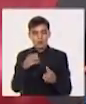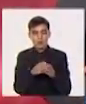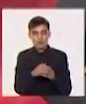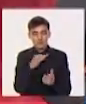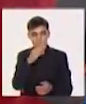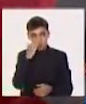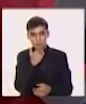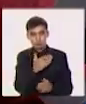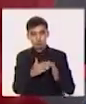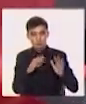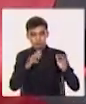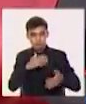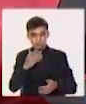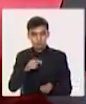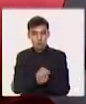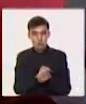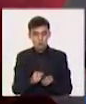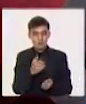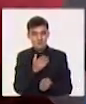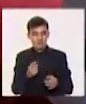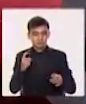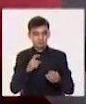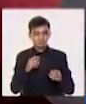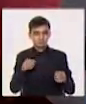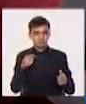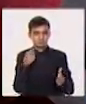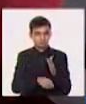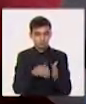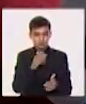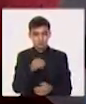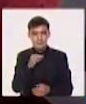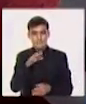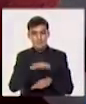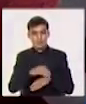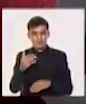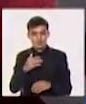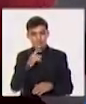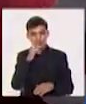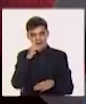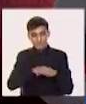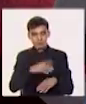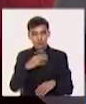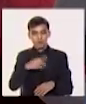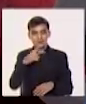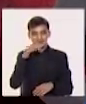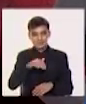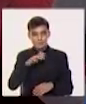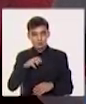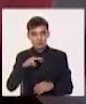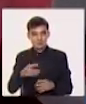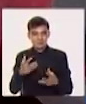үйін тартып аламын, құжаттарыңа арест қоямыз деген құқайы мен банктің үкімет күн көруге деп берген 4500 теңгесі